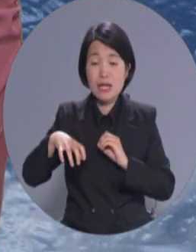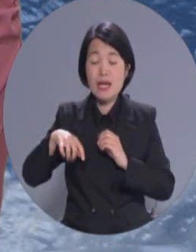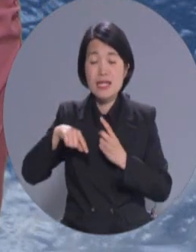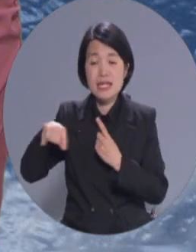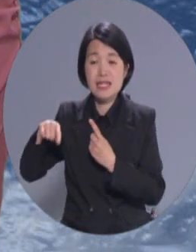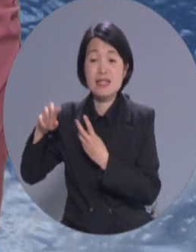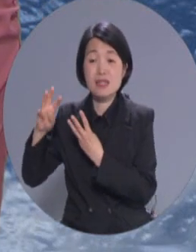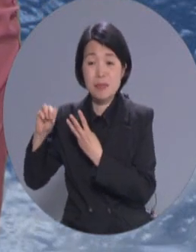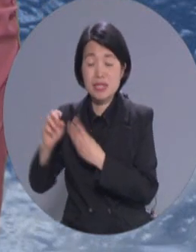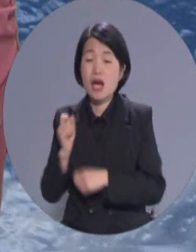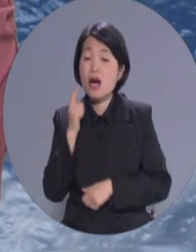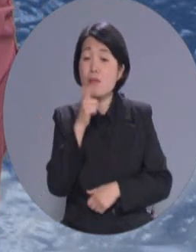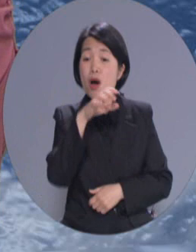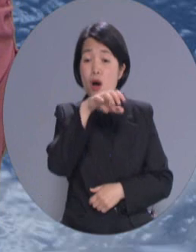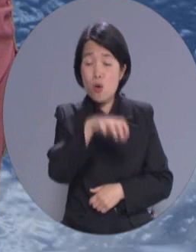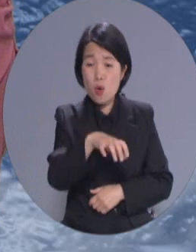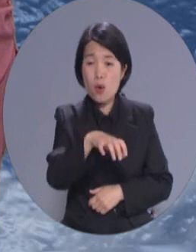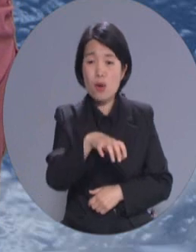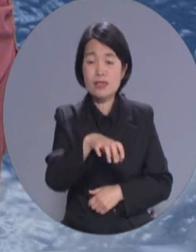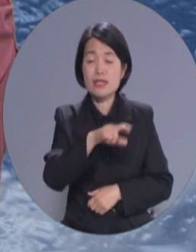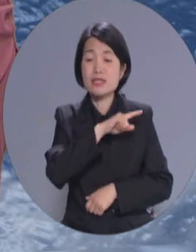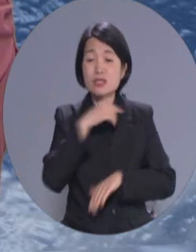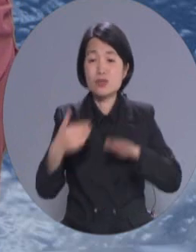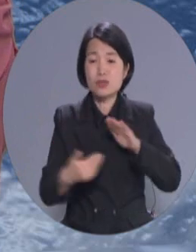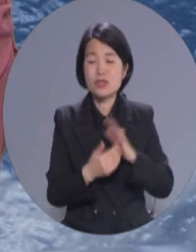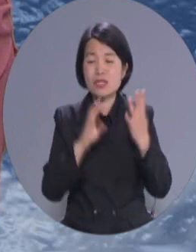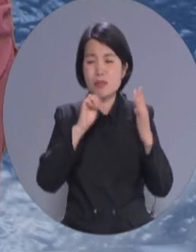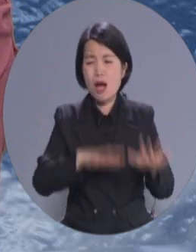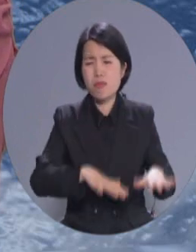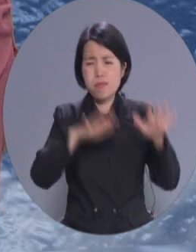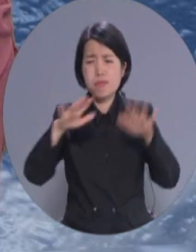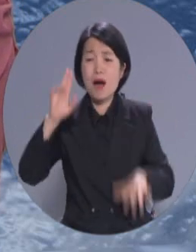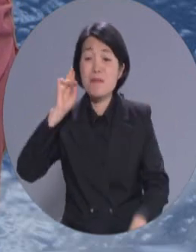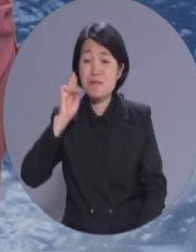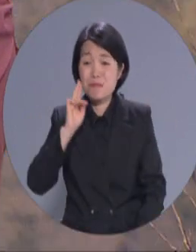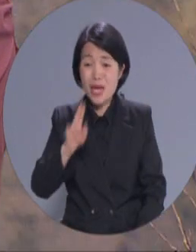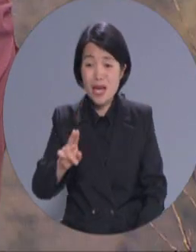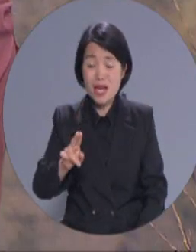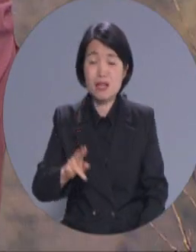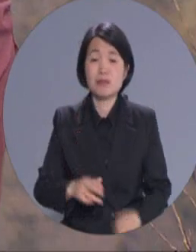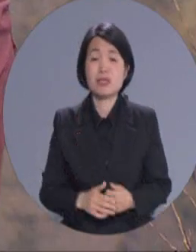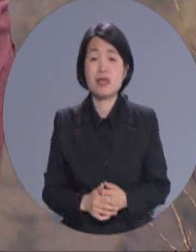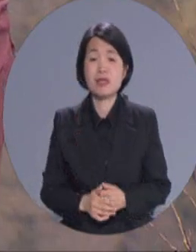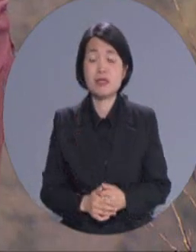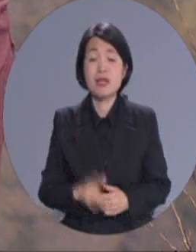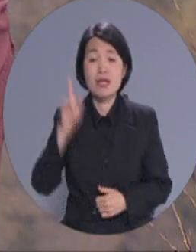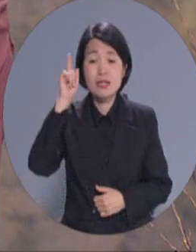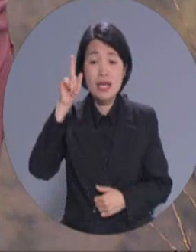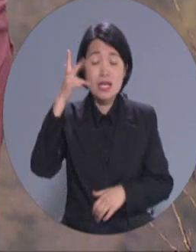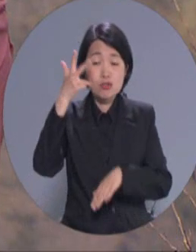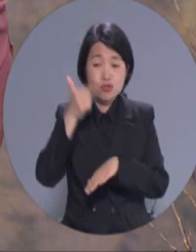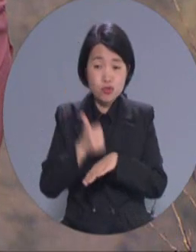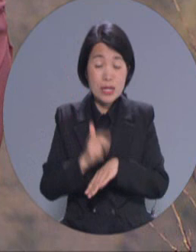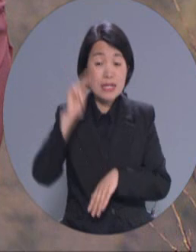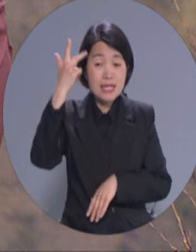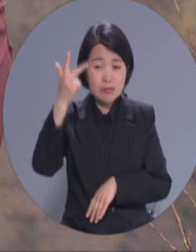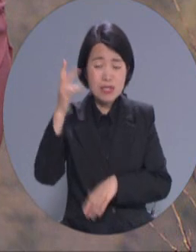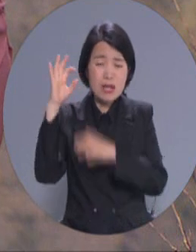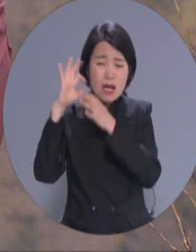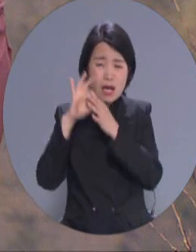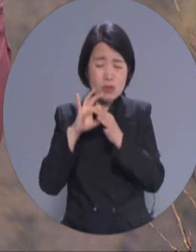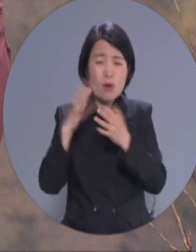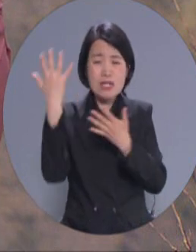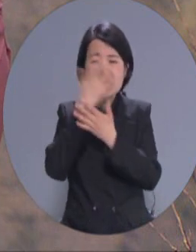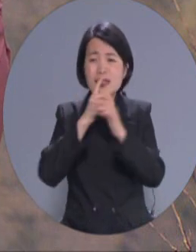1에서 3M 먼 바다에서는 최고 4m 높게 일겠습니다 내일과 주말을지나 다음 주에도 흐린